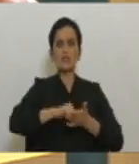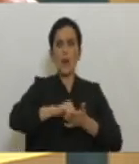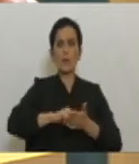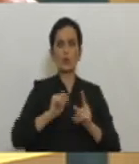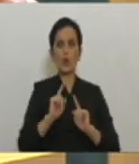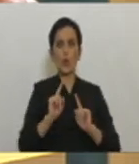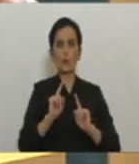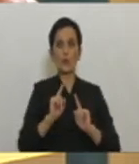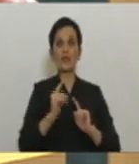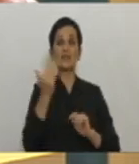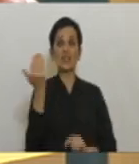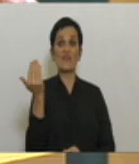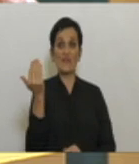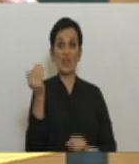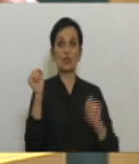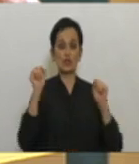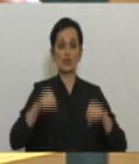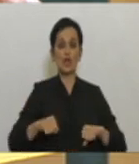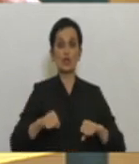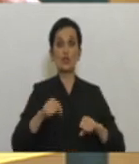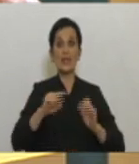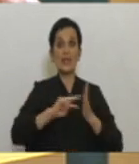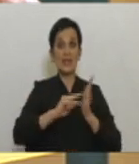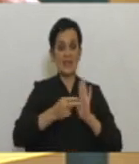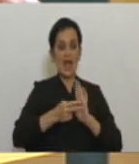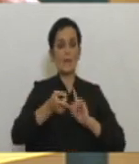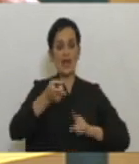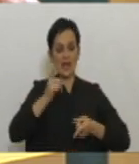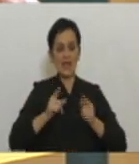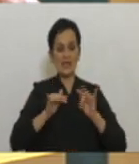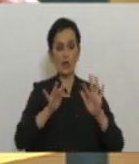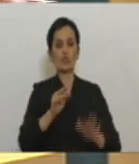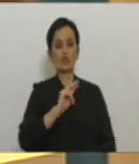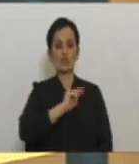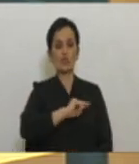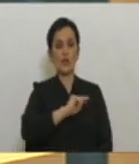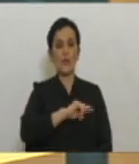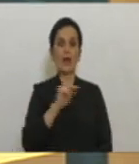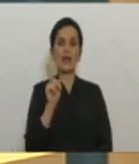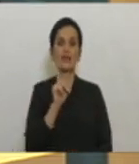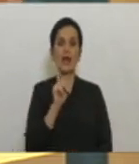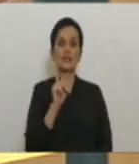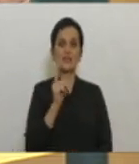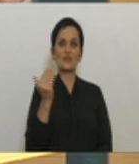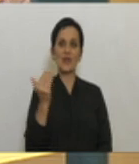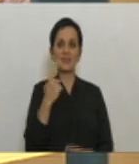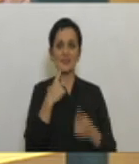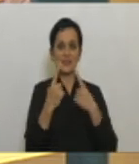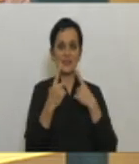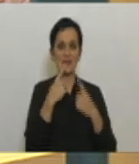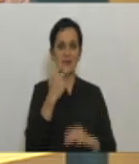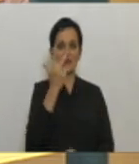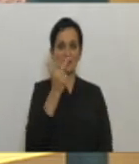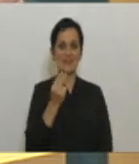რომ თქვენ შეძლოთ იმ გეგმებზე რეალურად მუშაობა, რასაც თქვენ საუბრობთ 3 დღის